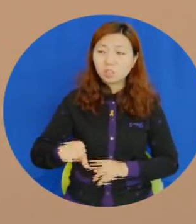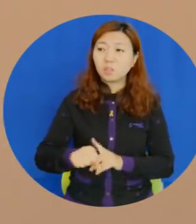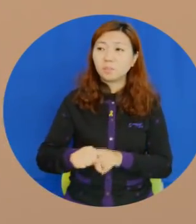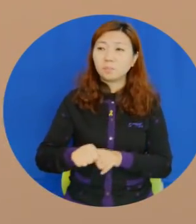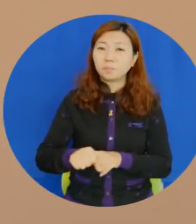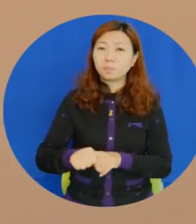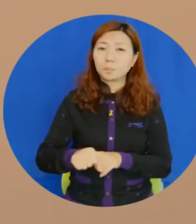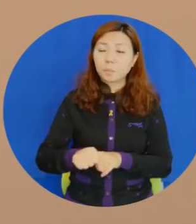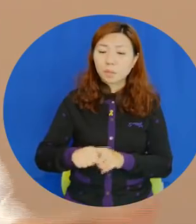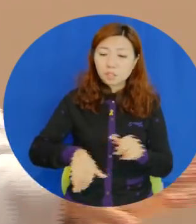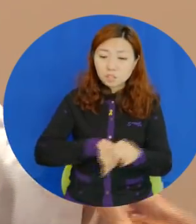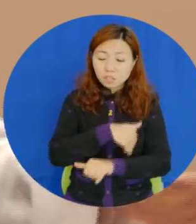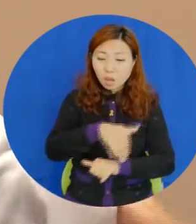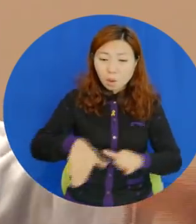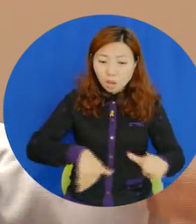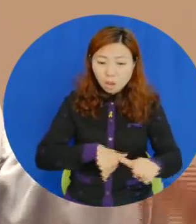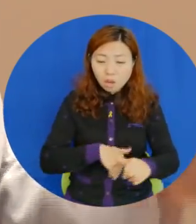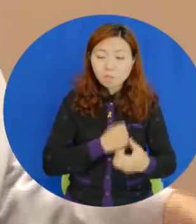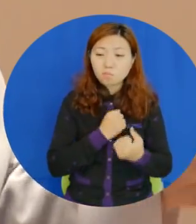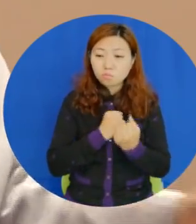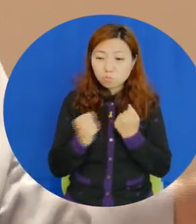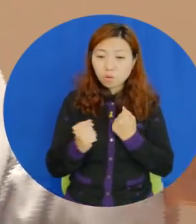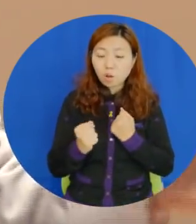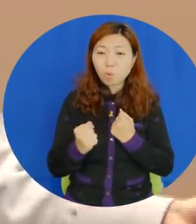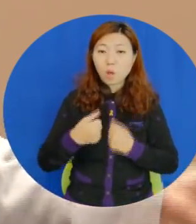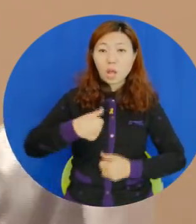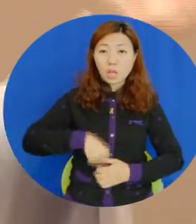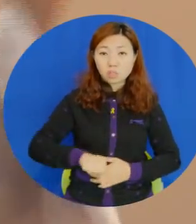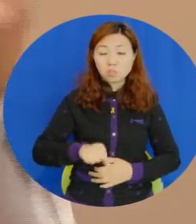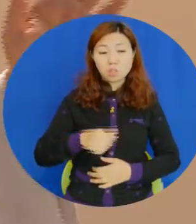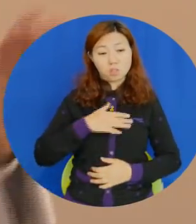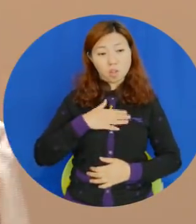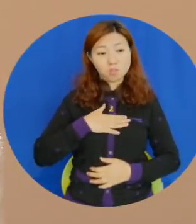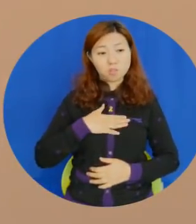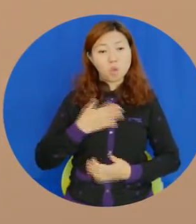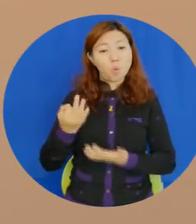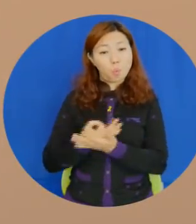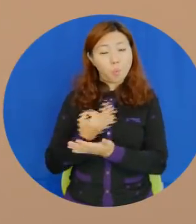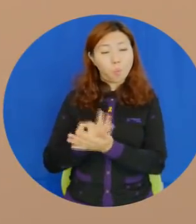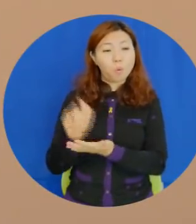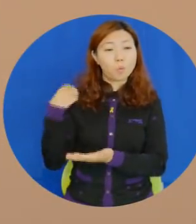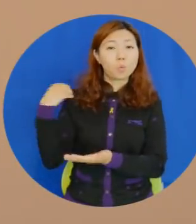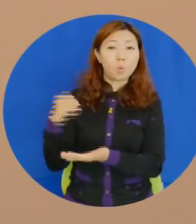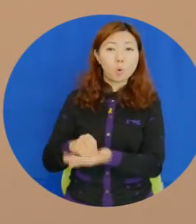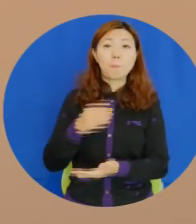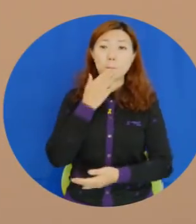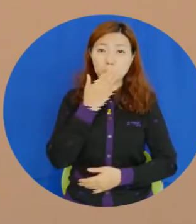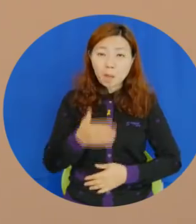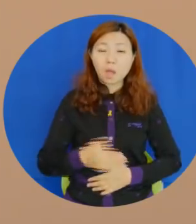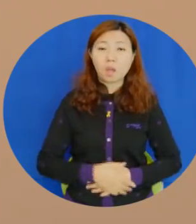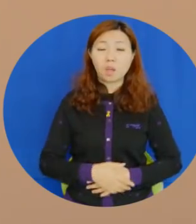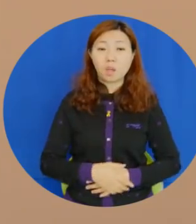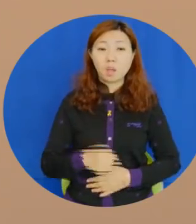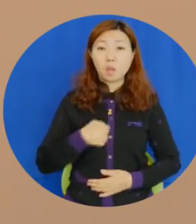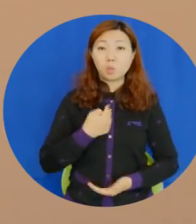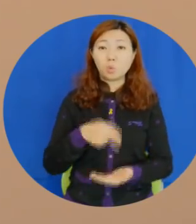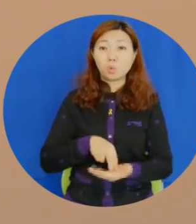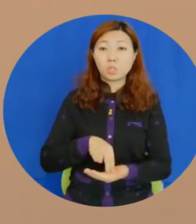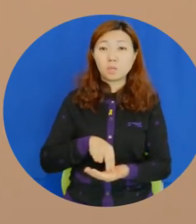가라고는 할 수 없단 말이야. 그건 자기가 나중에 이런 자란 속에서도 자기는 그냥 세속으로 돌아갈 수도